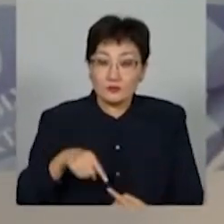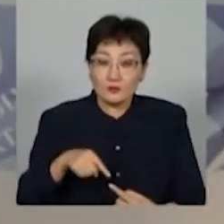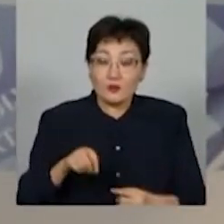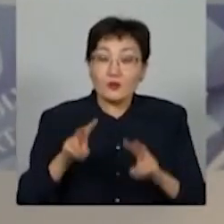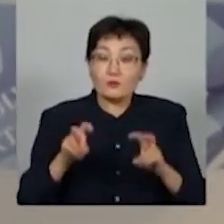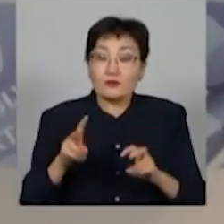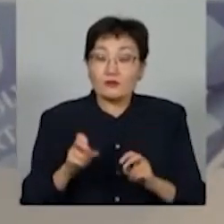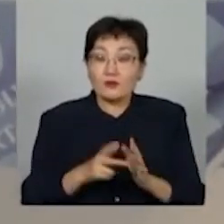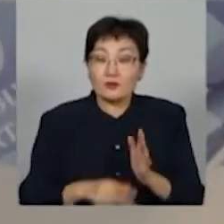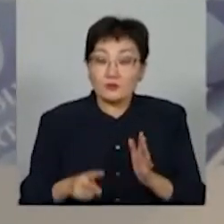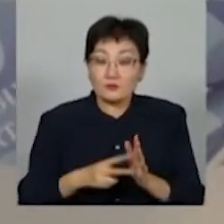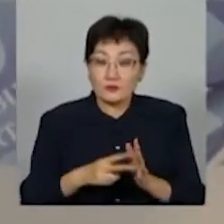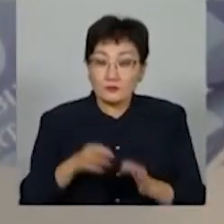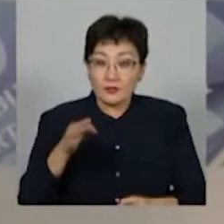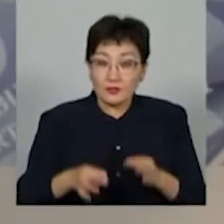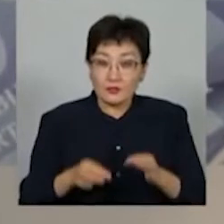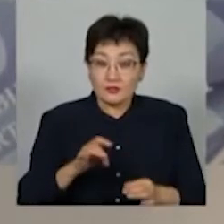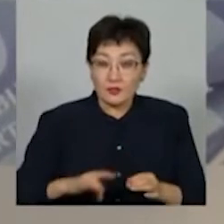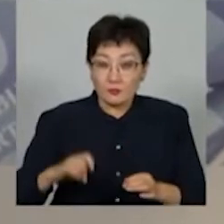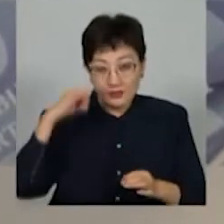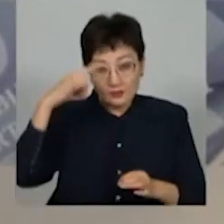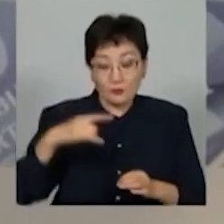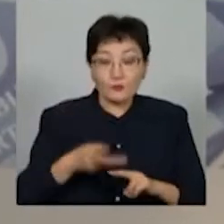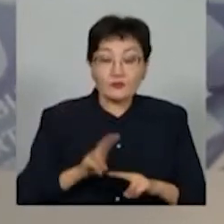статьей 287 Уголовного кодекса Республики Казахстан,